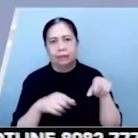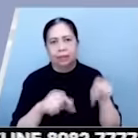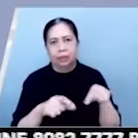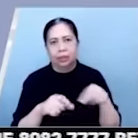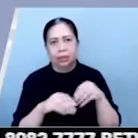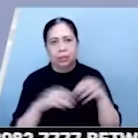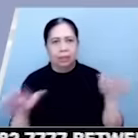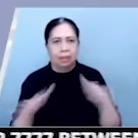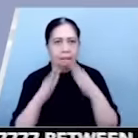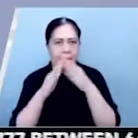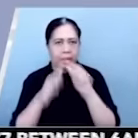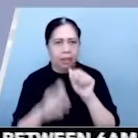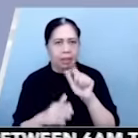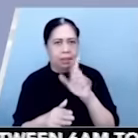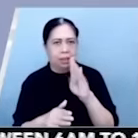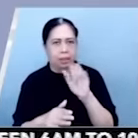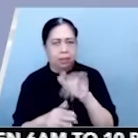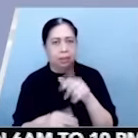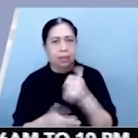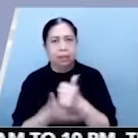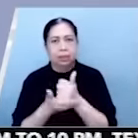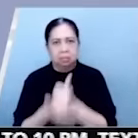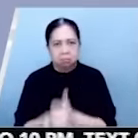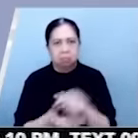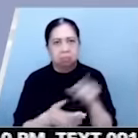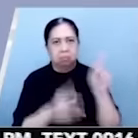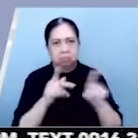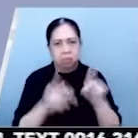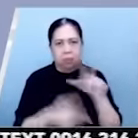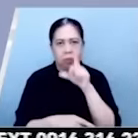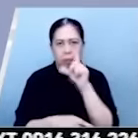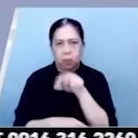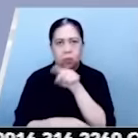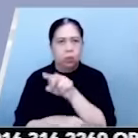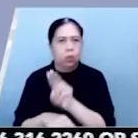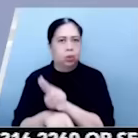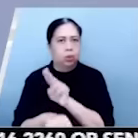pulisya, sa tulong ng mga residente, natunto ng sospek na gumagamit umano ng